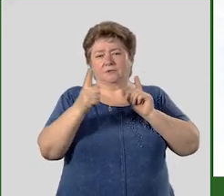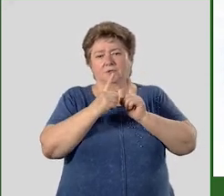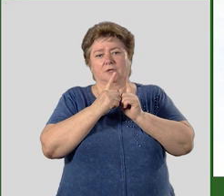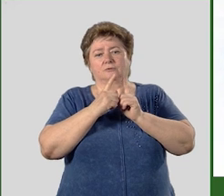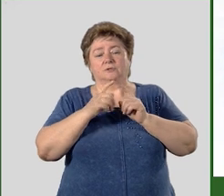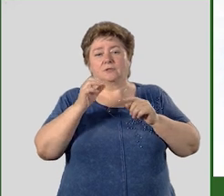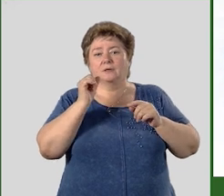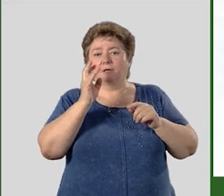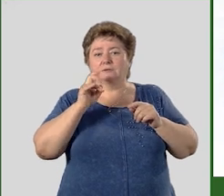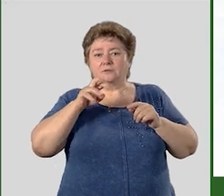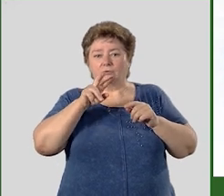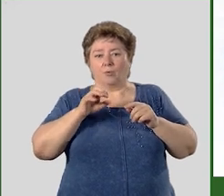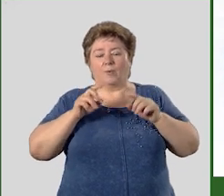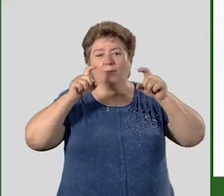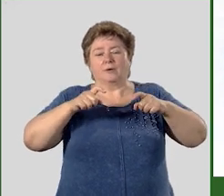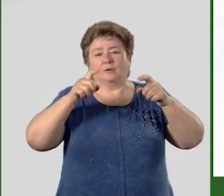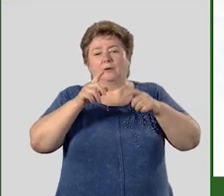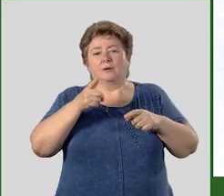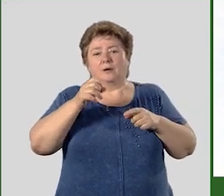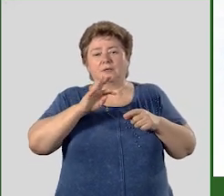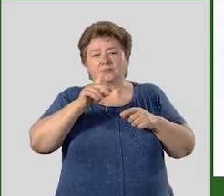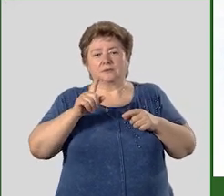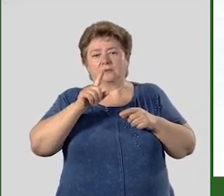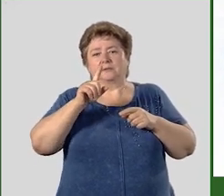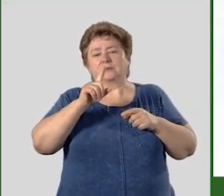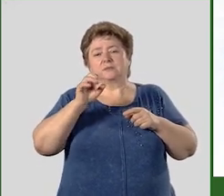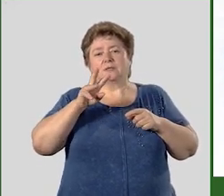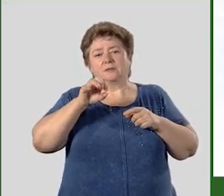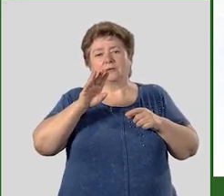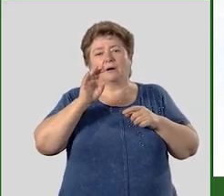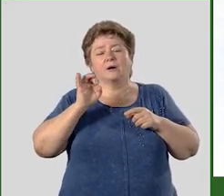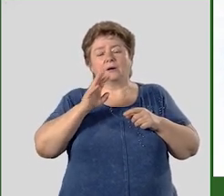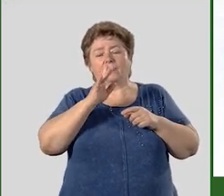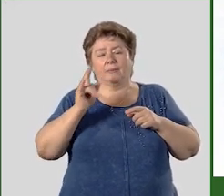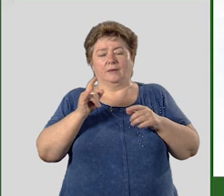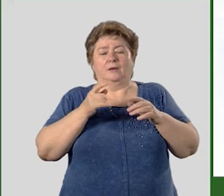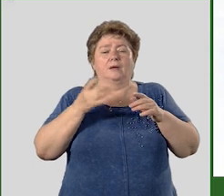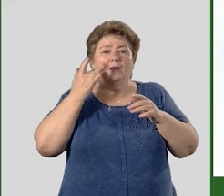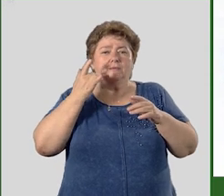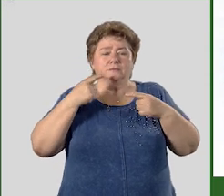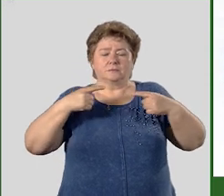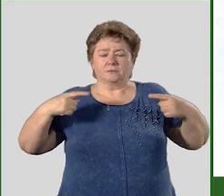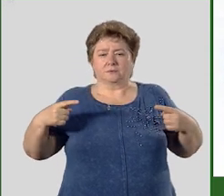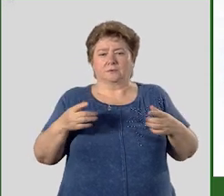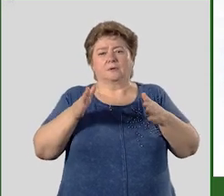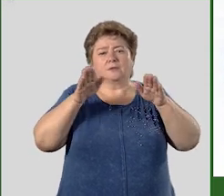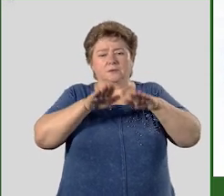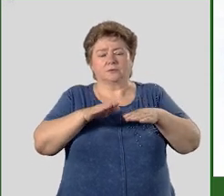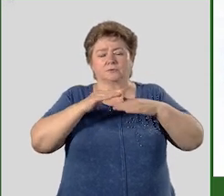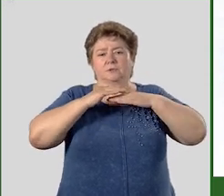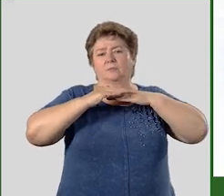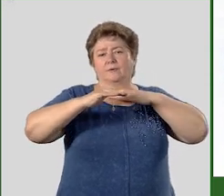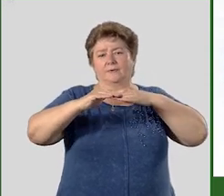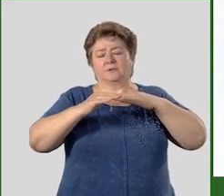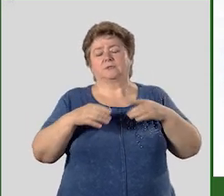встречаются антилопы-прыгуны, газели, златокроты. Кое-какие животные остаются на